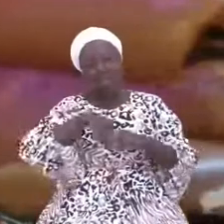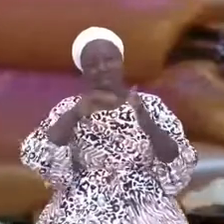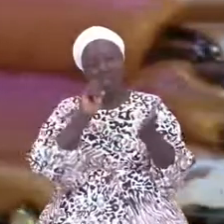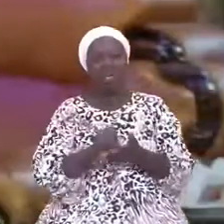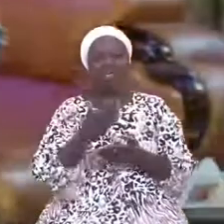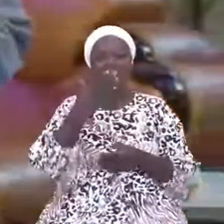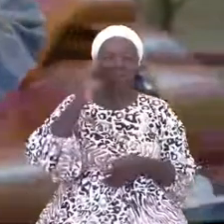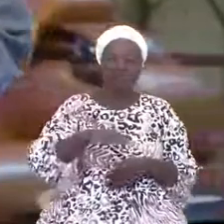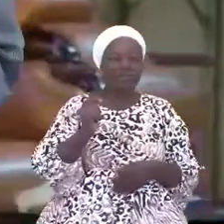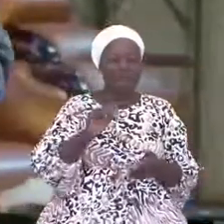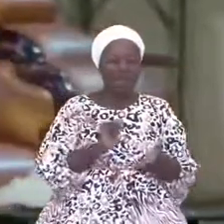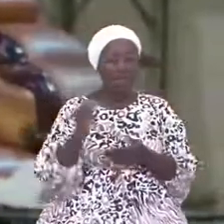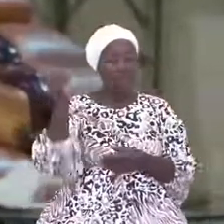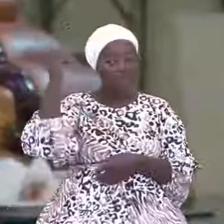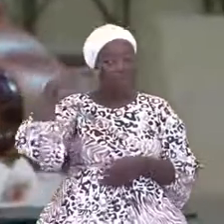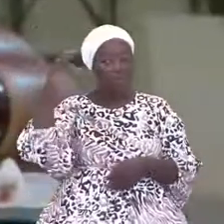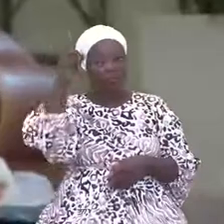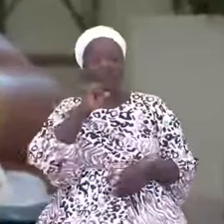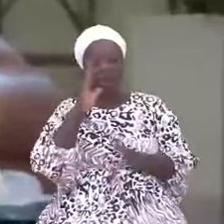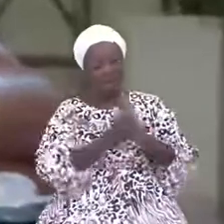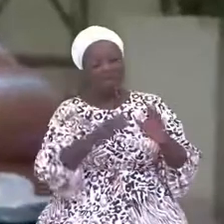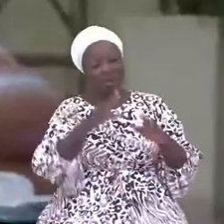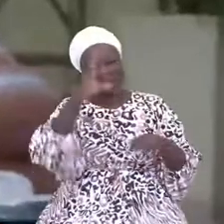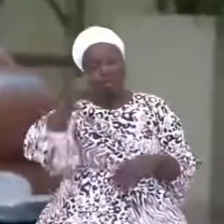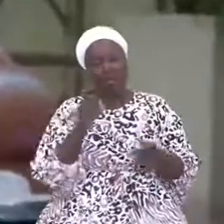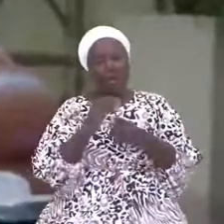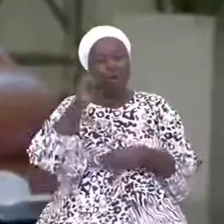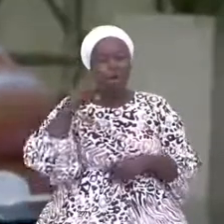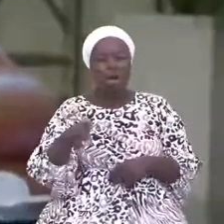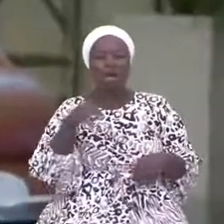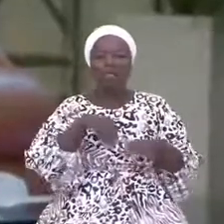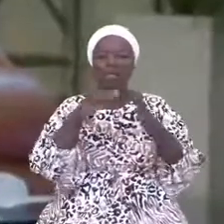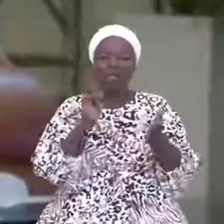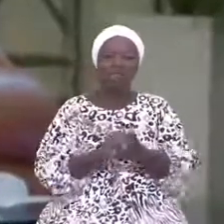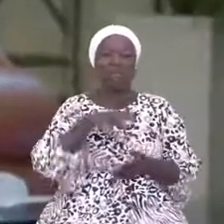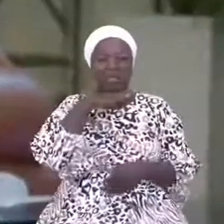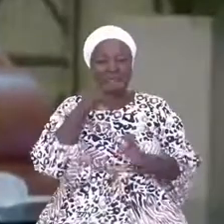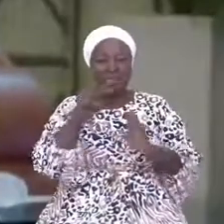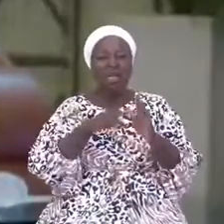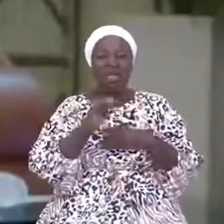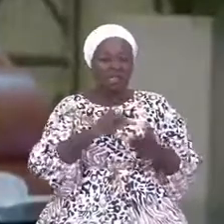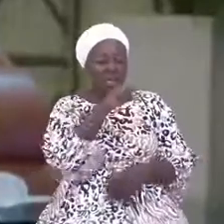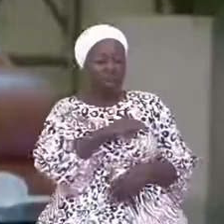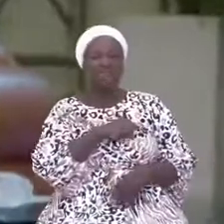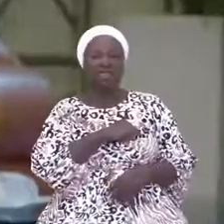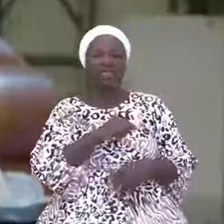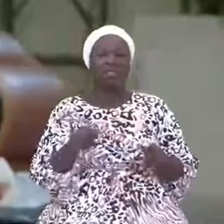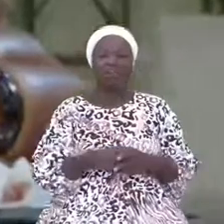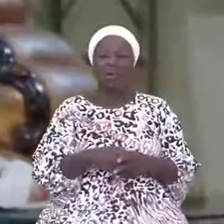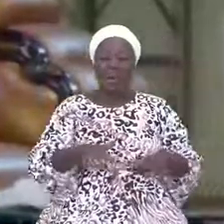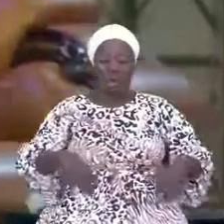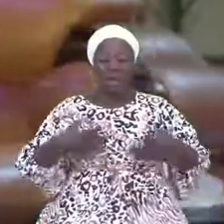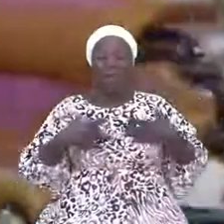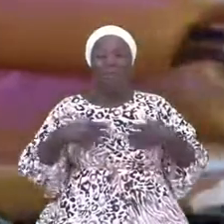dans cette désobéissance, dans ce mal. La grâce de Dieu ne te laissera pas dans la souillure